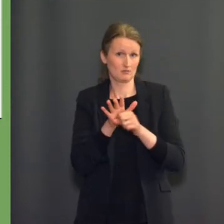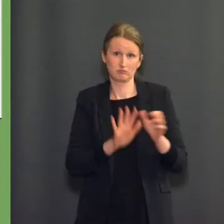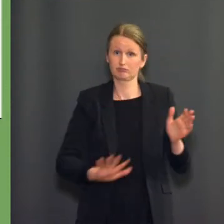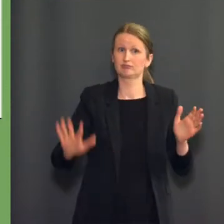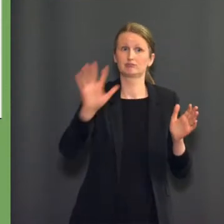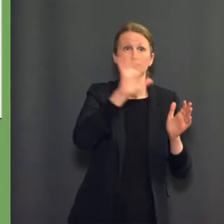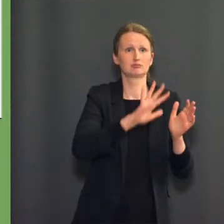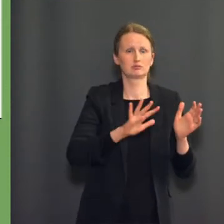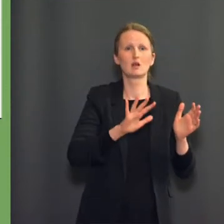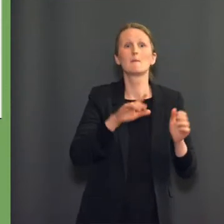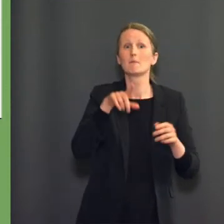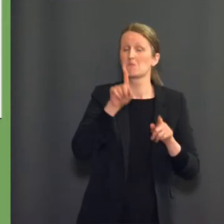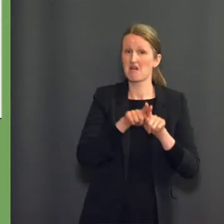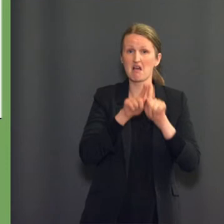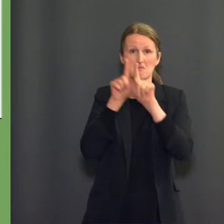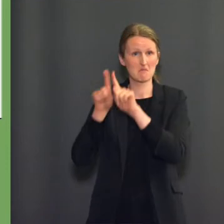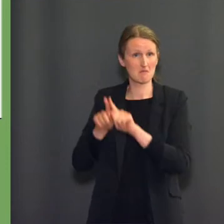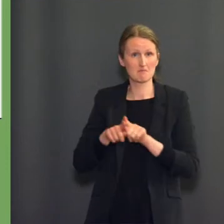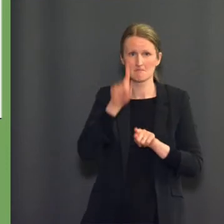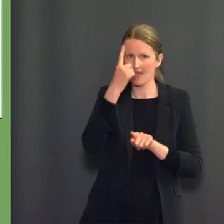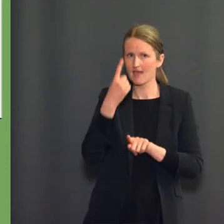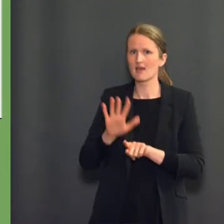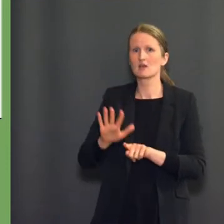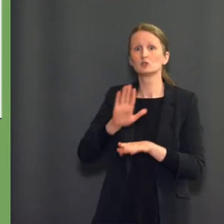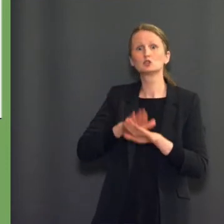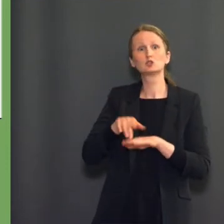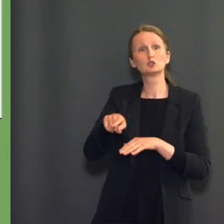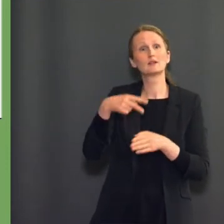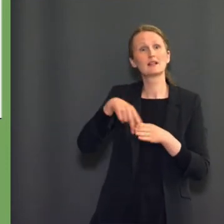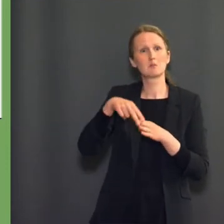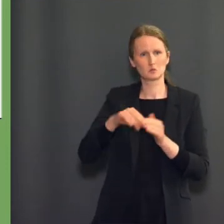notons une stabilisation.